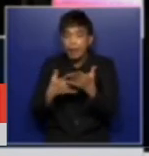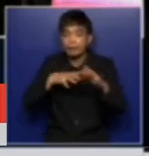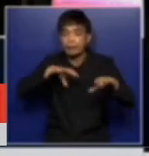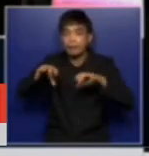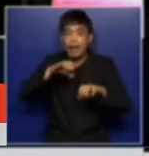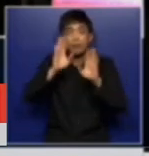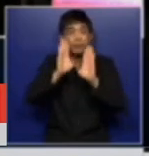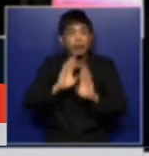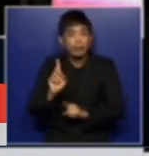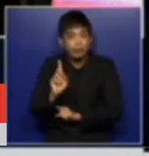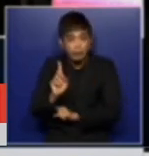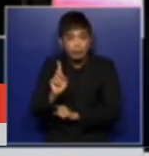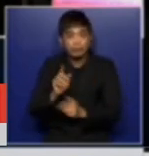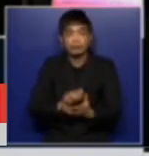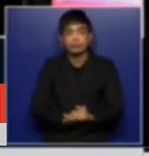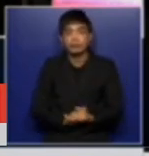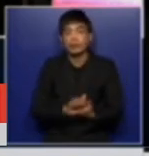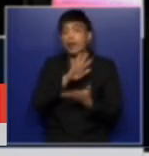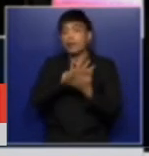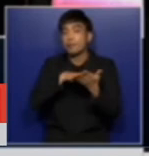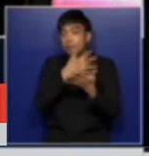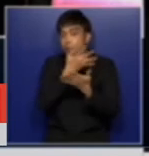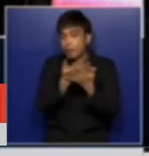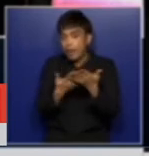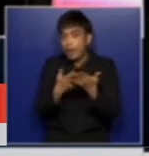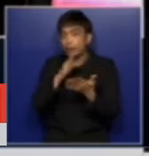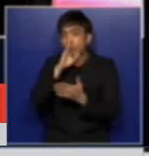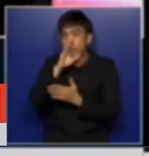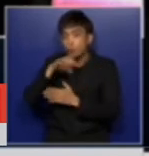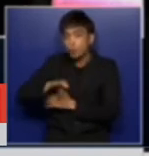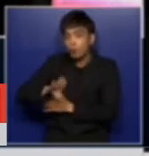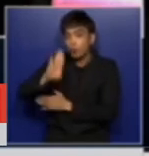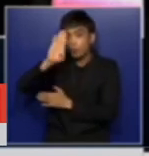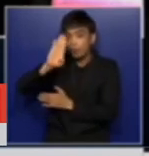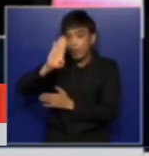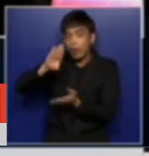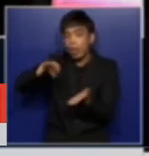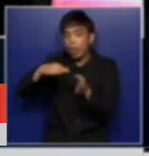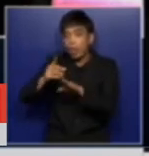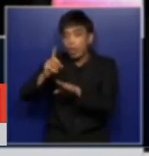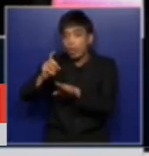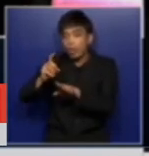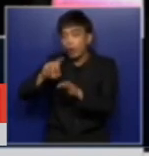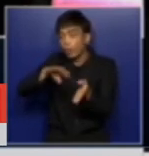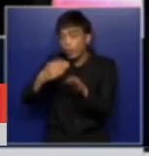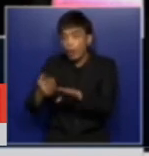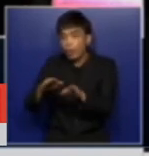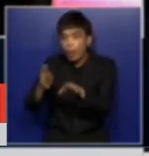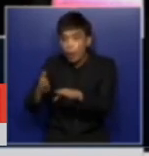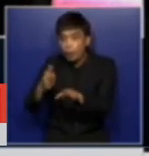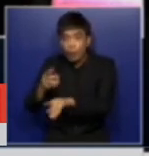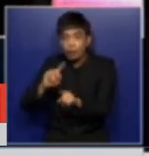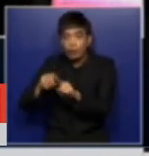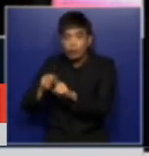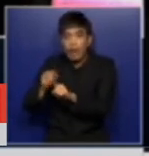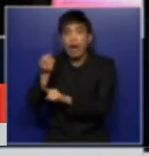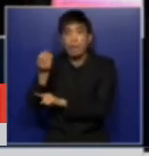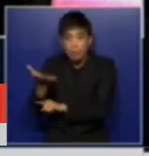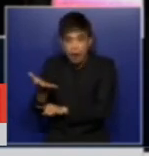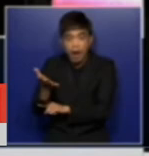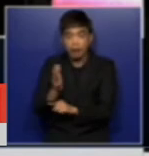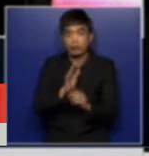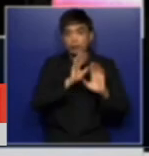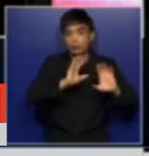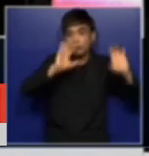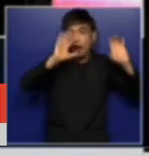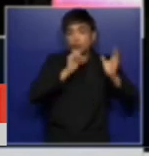แผนงานที่จะรับมือธุรกิจที่ล้มตายเป็นจำนวนมากท่านจะทำอย่างไรและหากมาตรการ